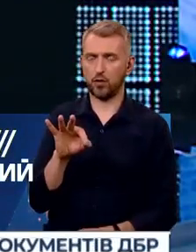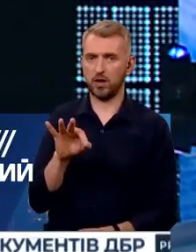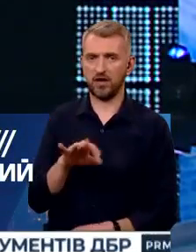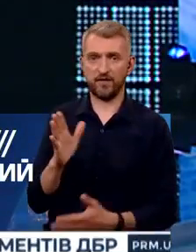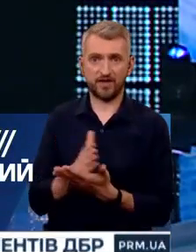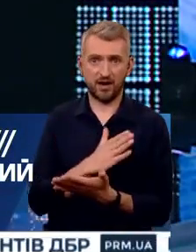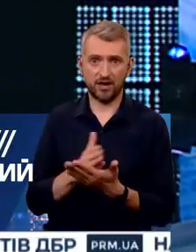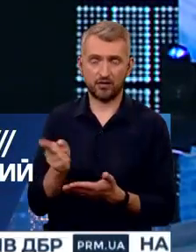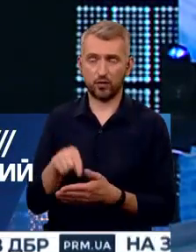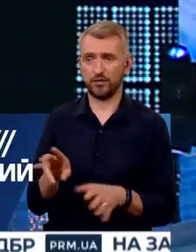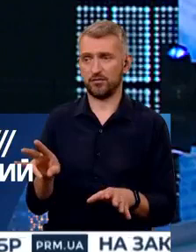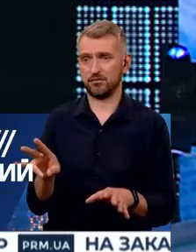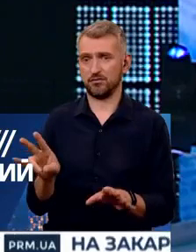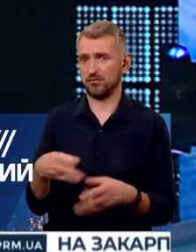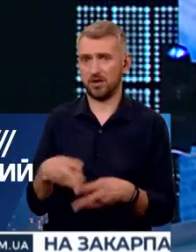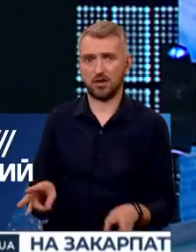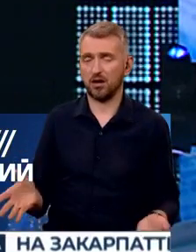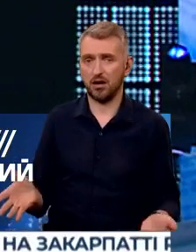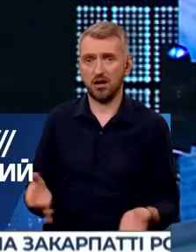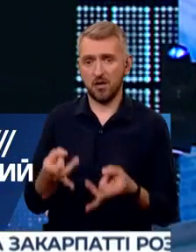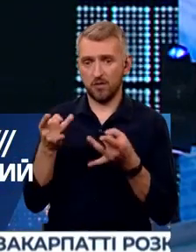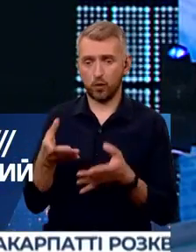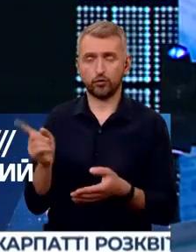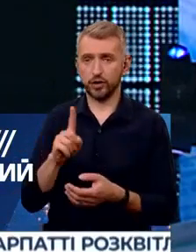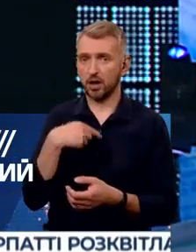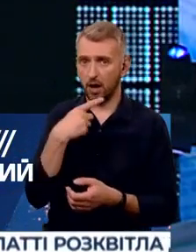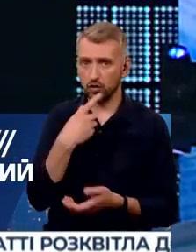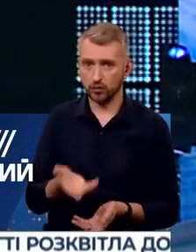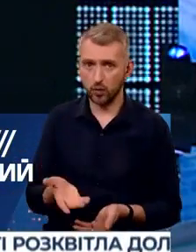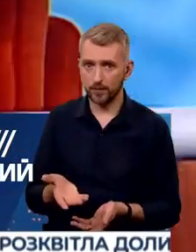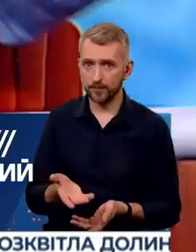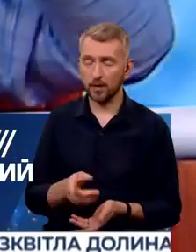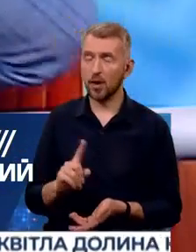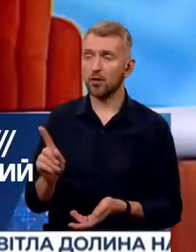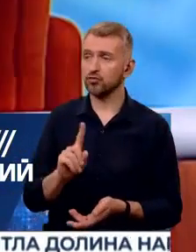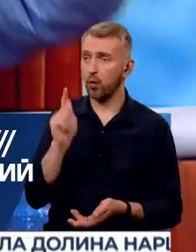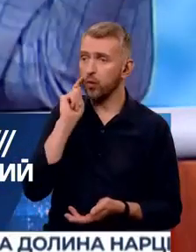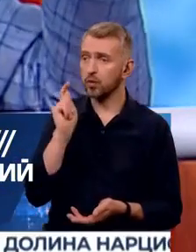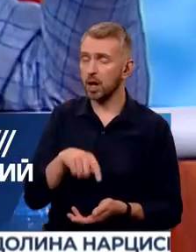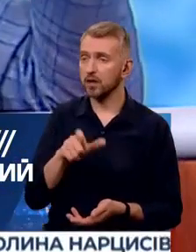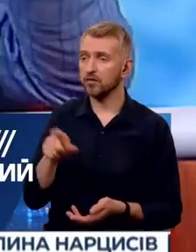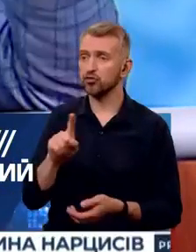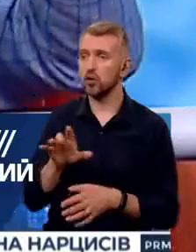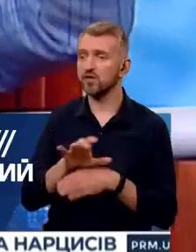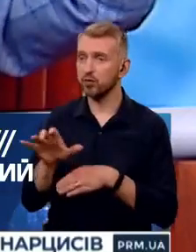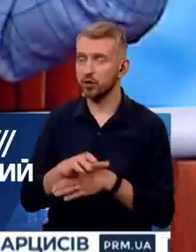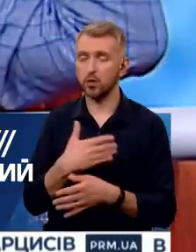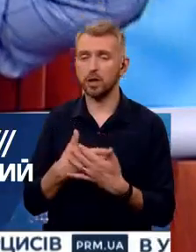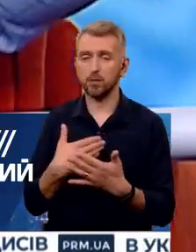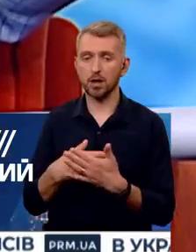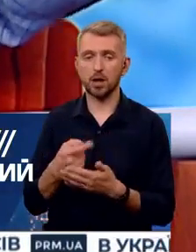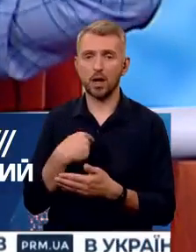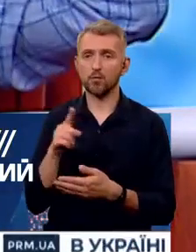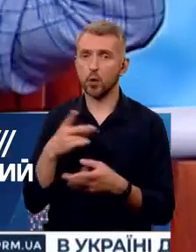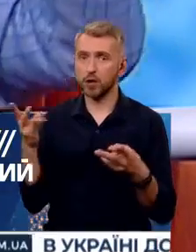Взагалі тоді не має бути. Просто тоді кажемо, що українці щось випускають, наприклад, нам